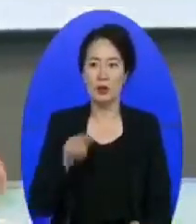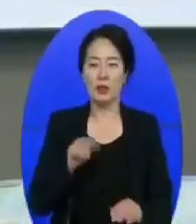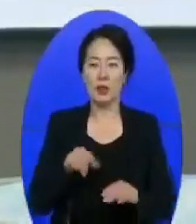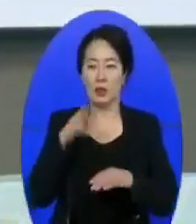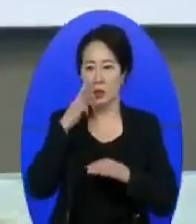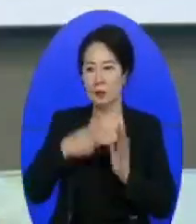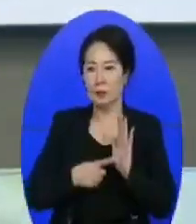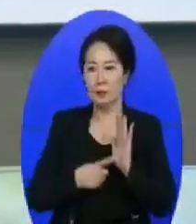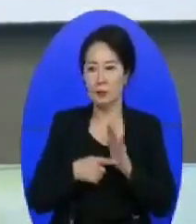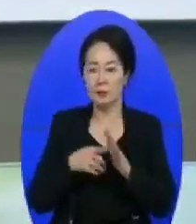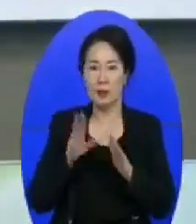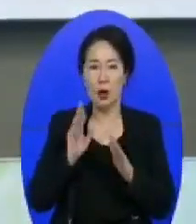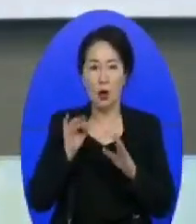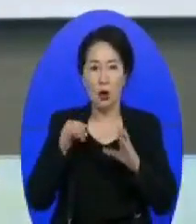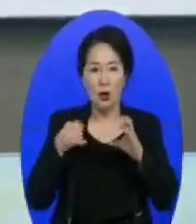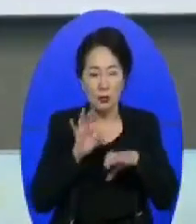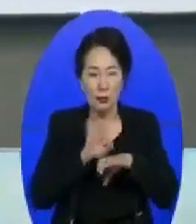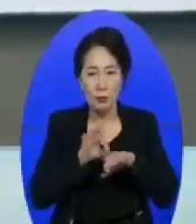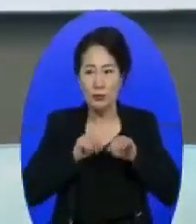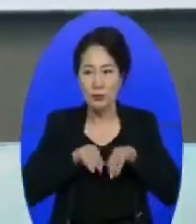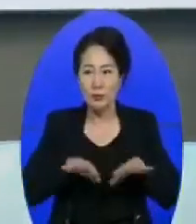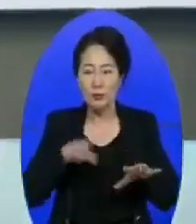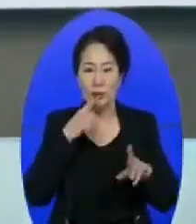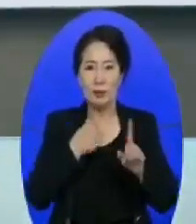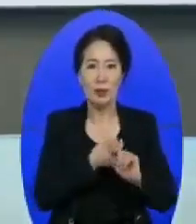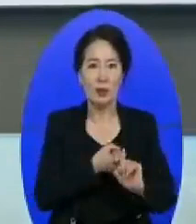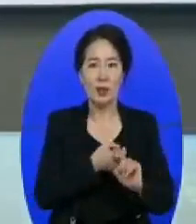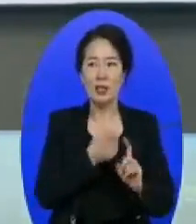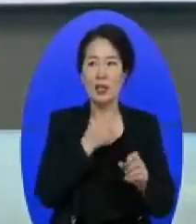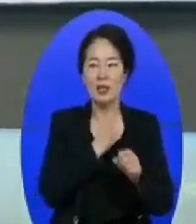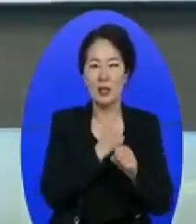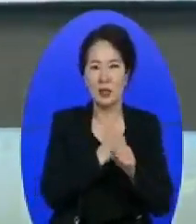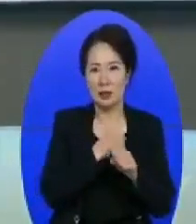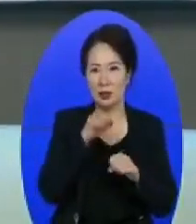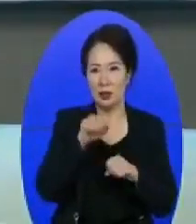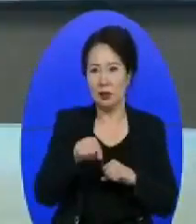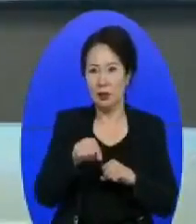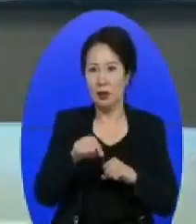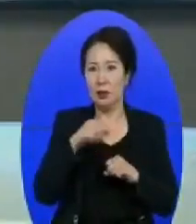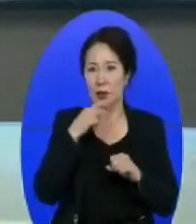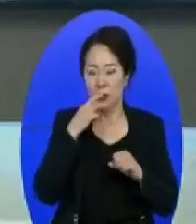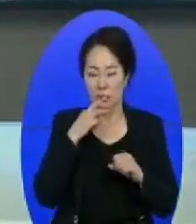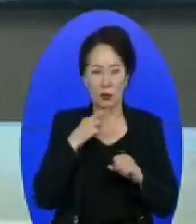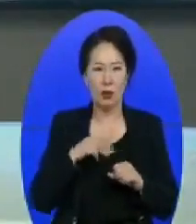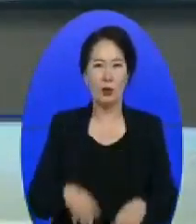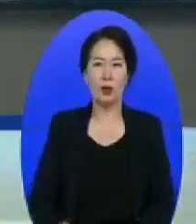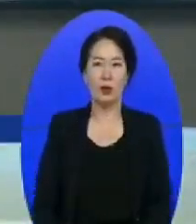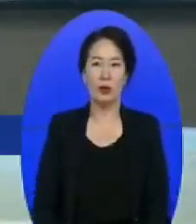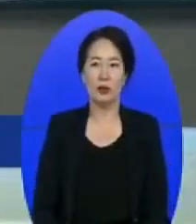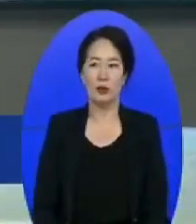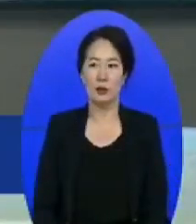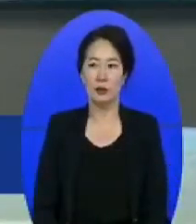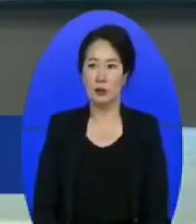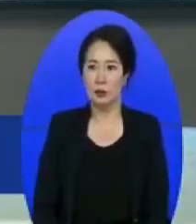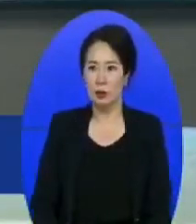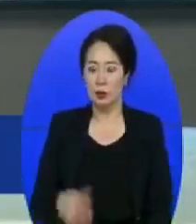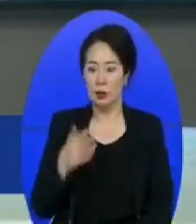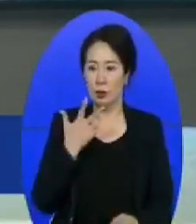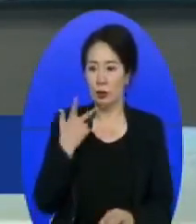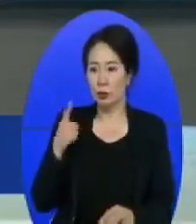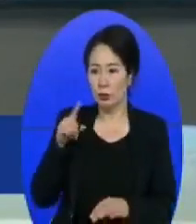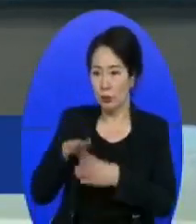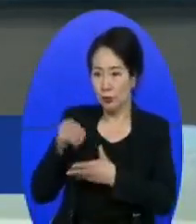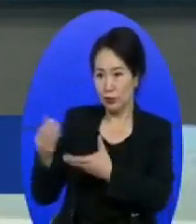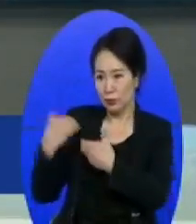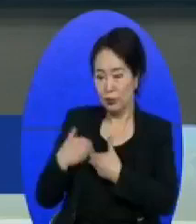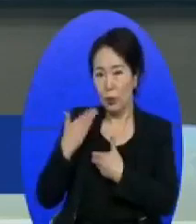үзээрэй. За манай улсад коронавирусын халдварын тохиолдол хараахан бүртгэгдэж байгаа. Халдвар төвчин судлалын үндэсний төвд Ухаан хотоос ирсэн 31 оюутнаас гадна